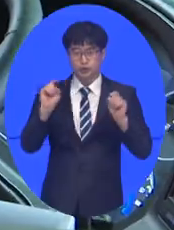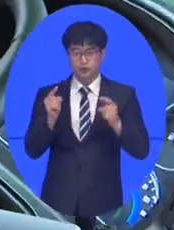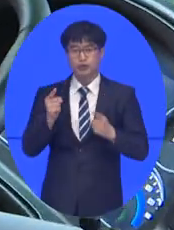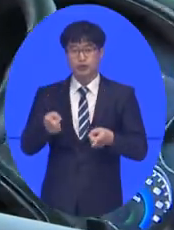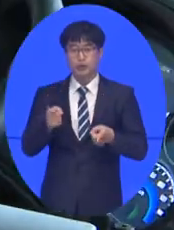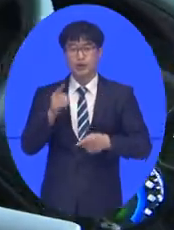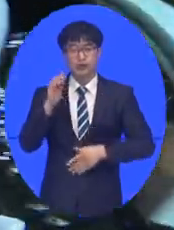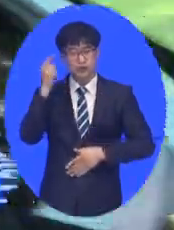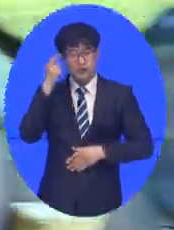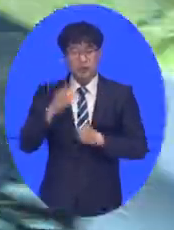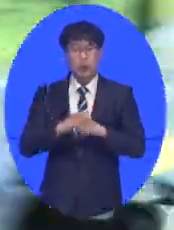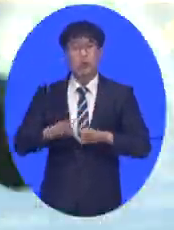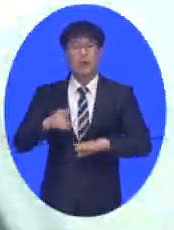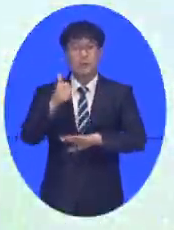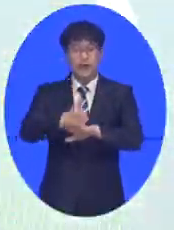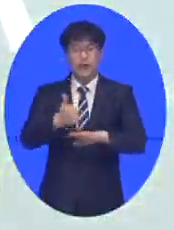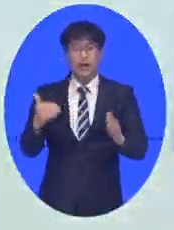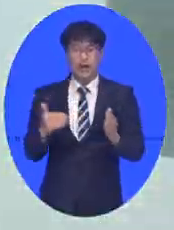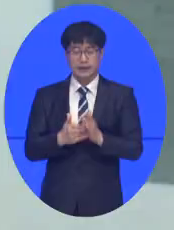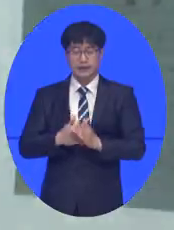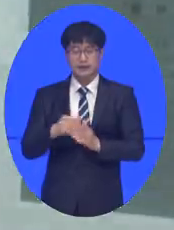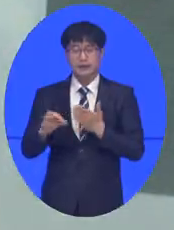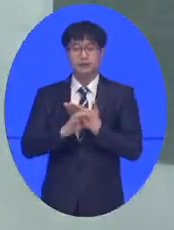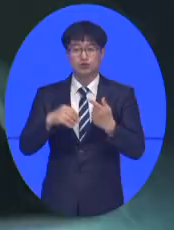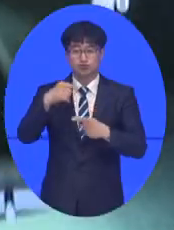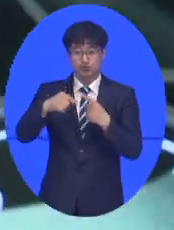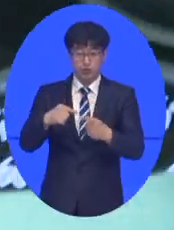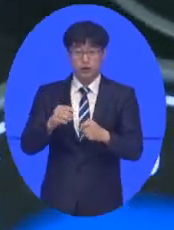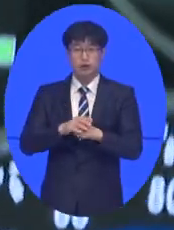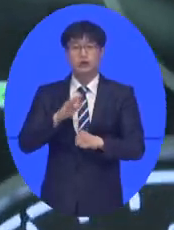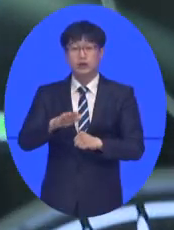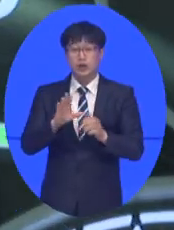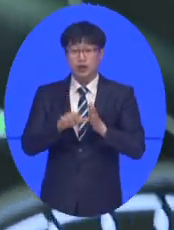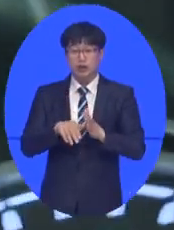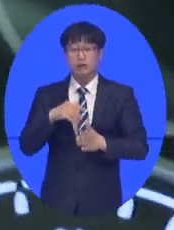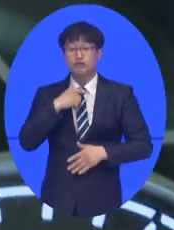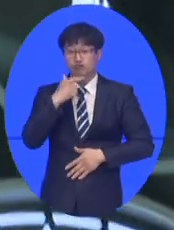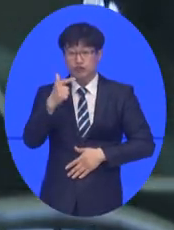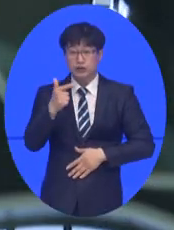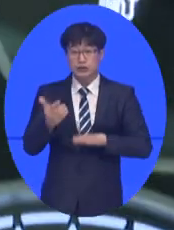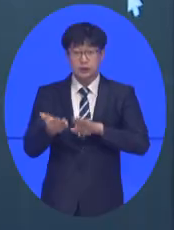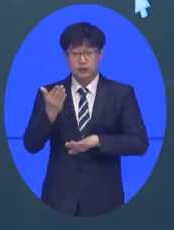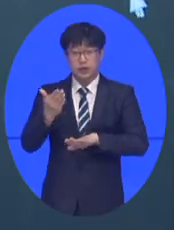합니다. 올해 말까지 시범 운행하는데 이 기간에는 6세 이상이라면